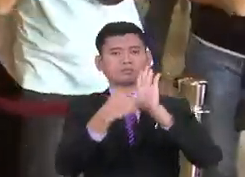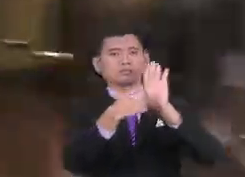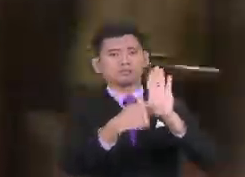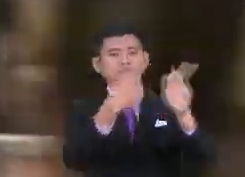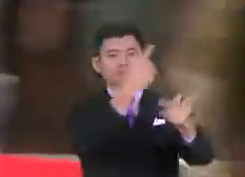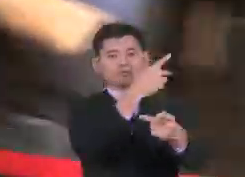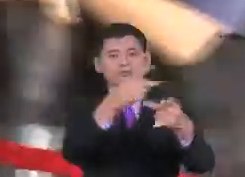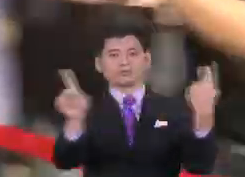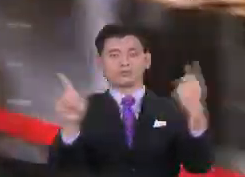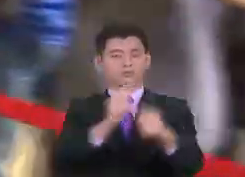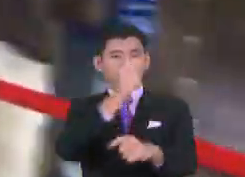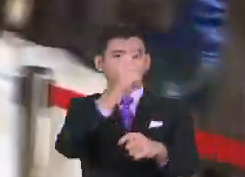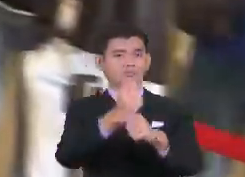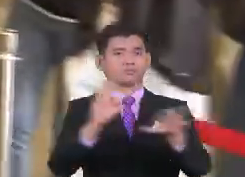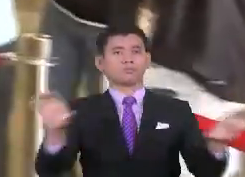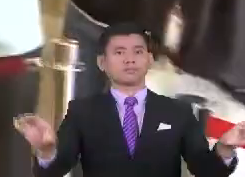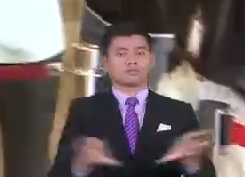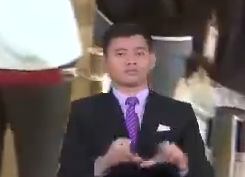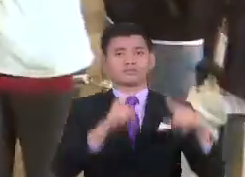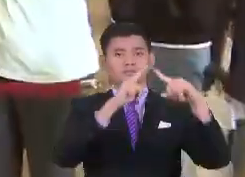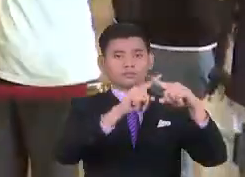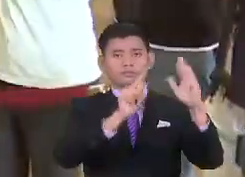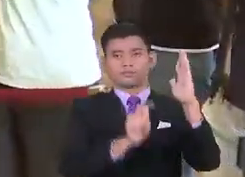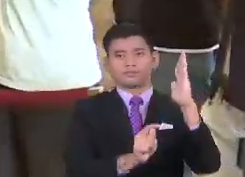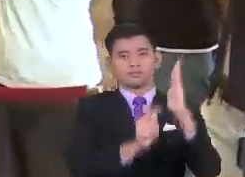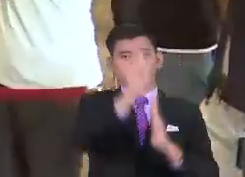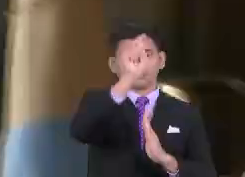melanggar ketetapan yang dibuat oleh Dewan Tertinggi BN